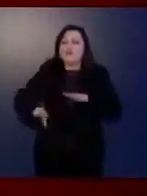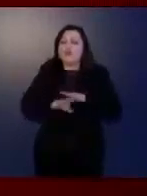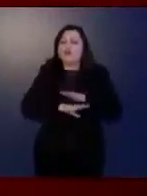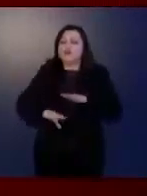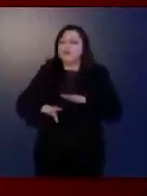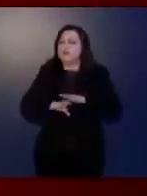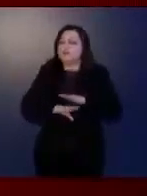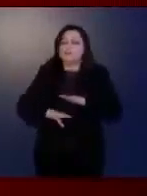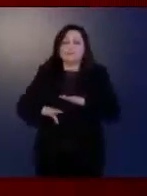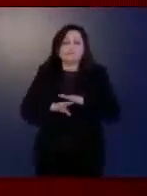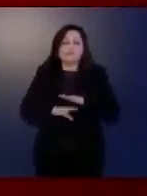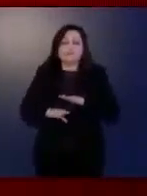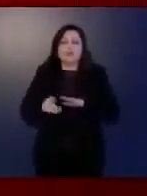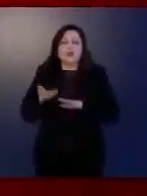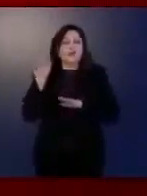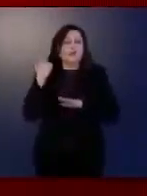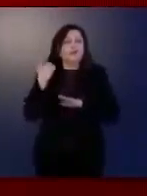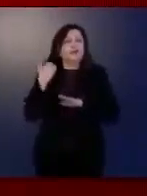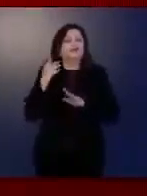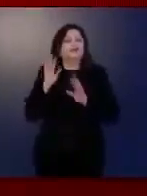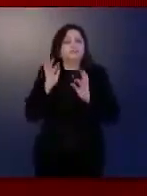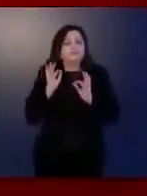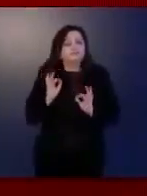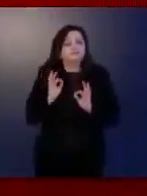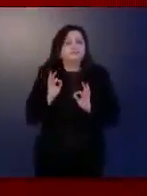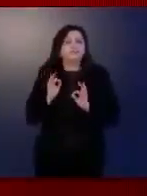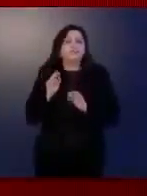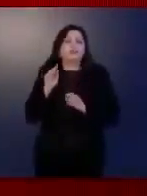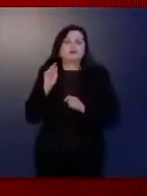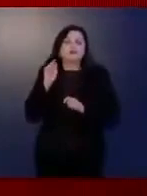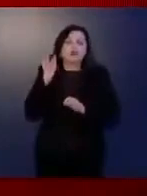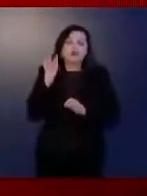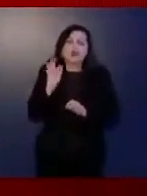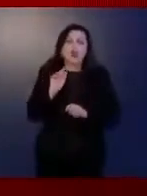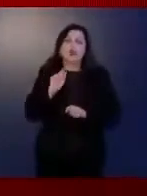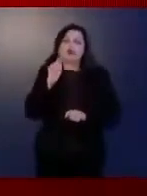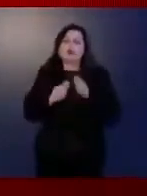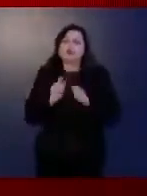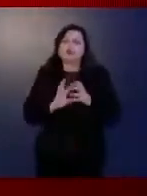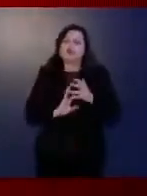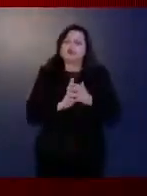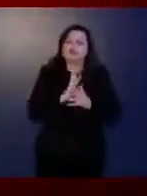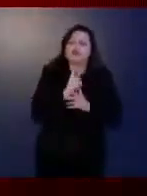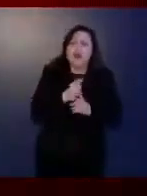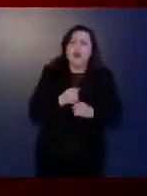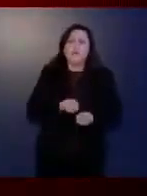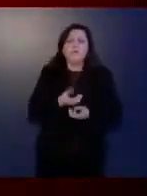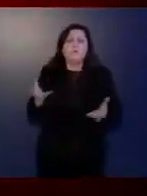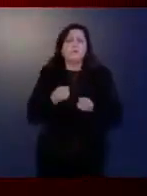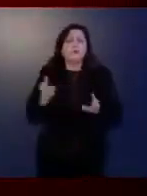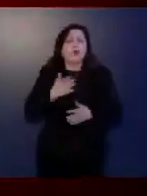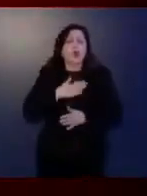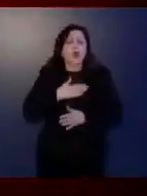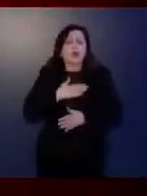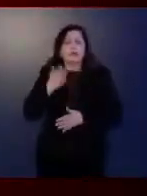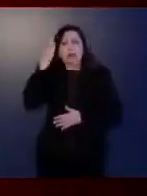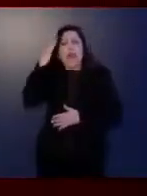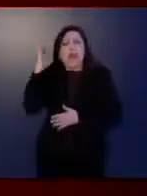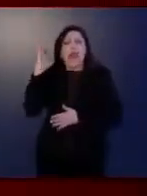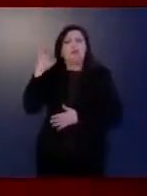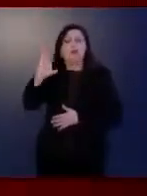Δεν είχαμε φροντίσει να αυξήσουμε και να αναβαθμίσουμε την παραγωγή μας και οι επενδύσεις μας